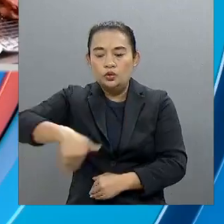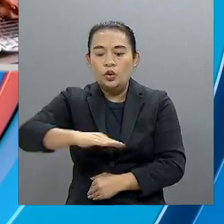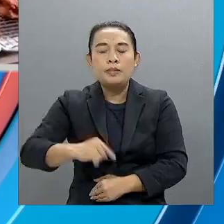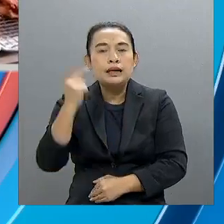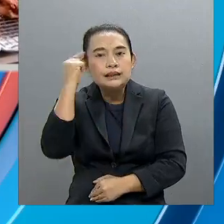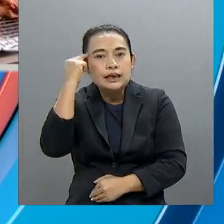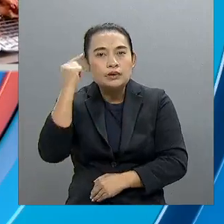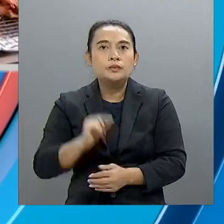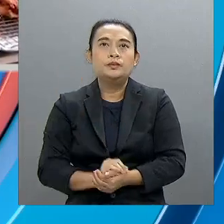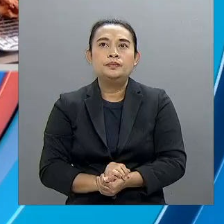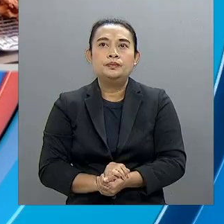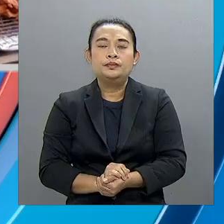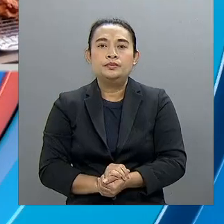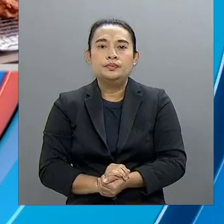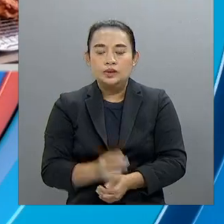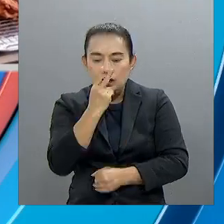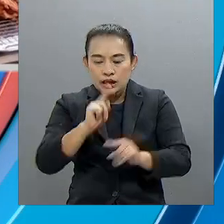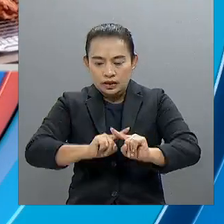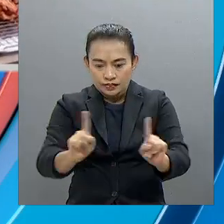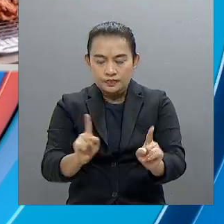ุดแนจุดแตกต่ไดเหมือนก